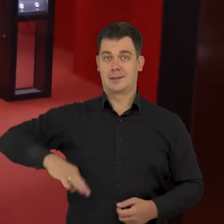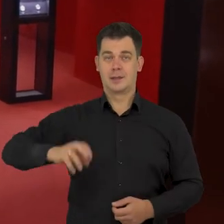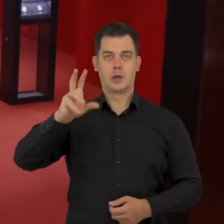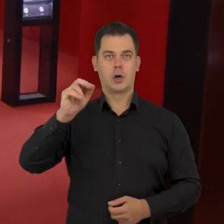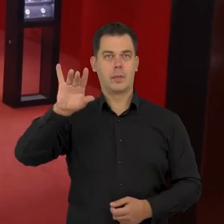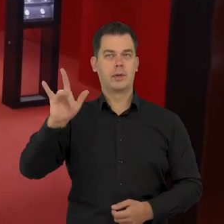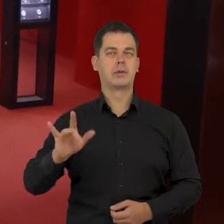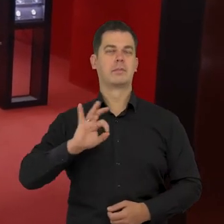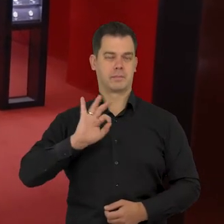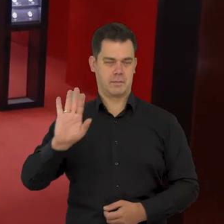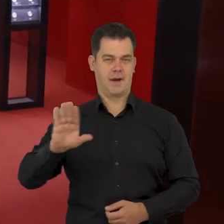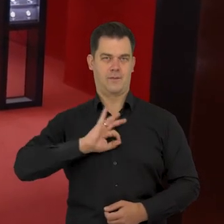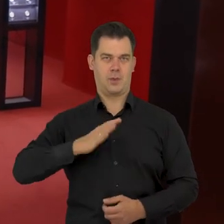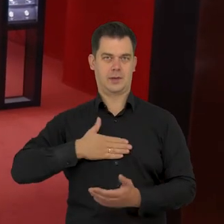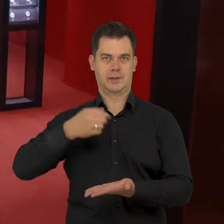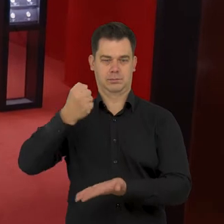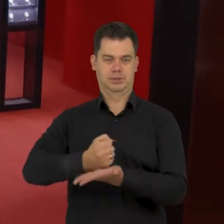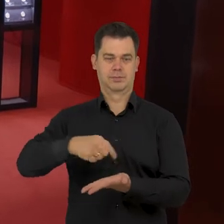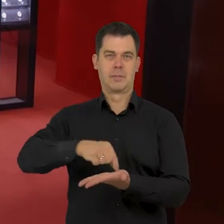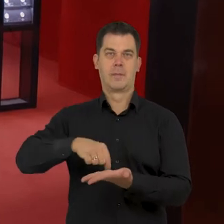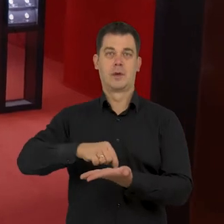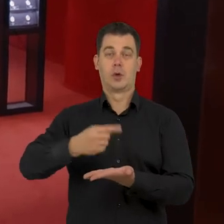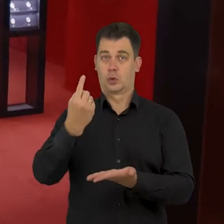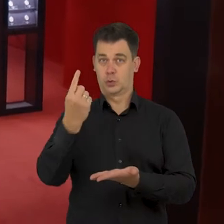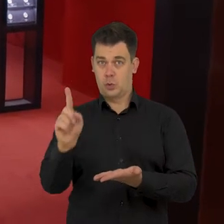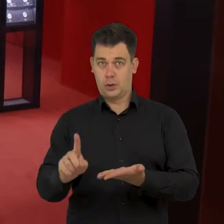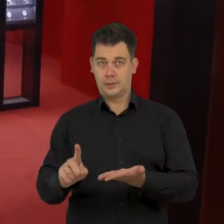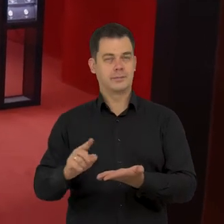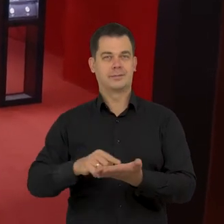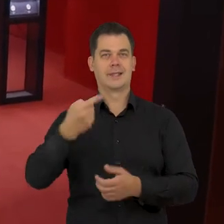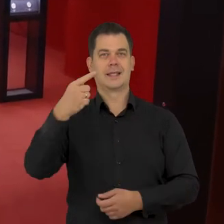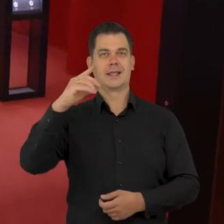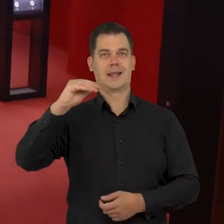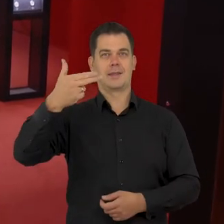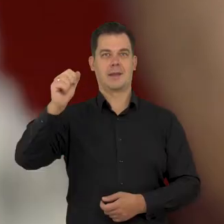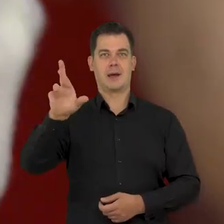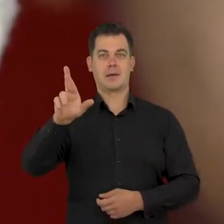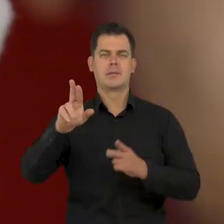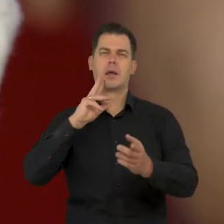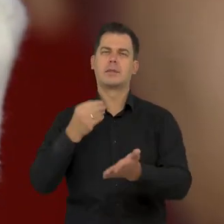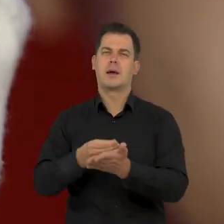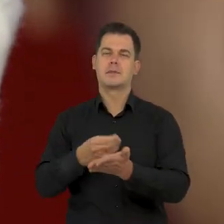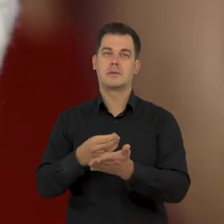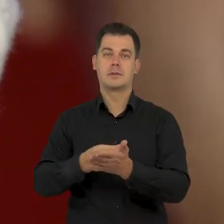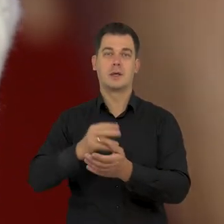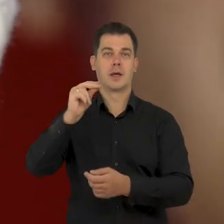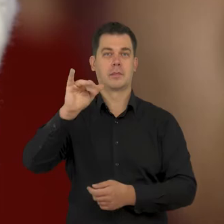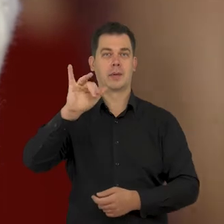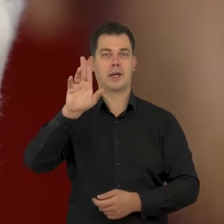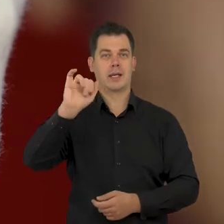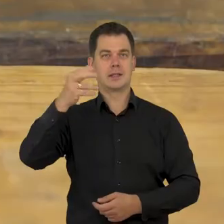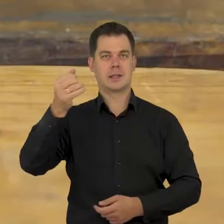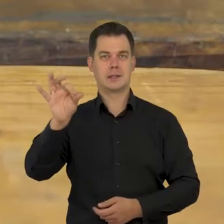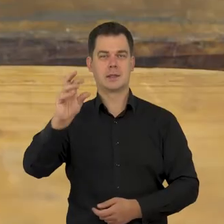Bolesław Chrobry bił swoje monety. Co prawda nie były to jeszcze złote, tylko denary. I oto najcenniejszy z nich,